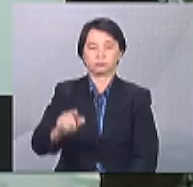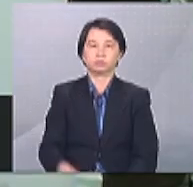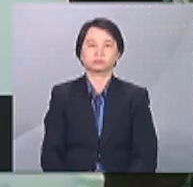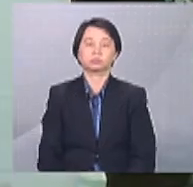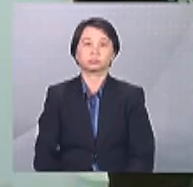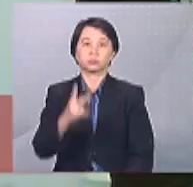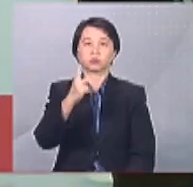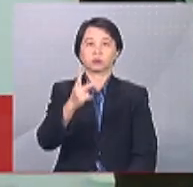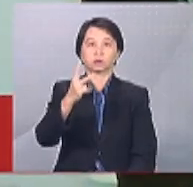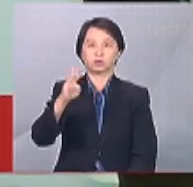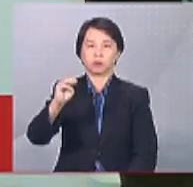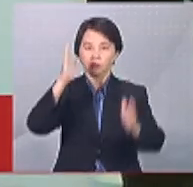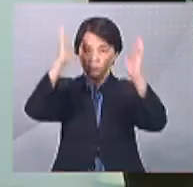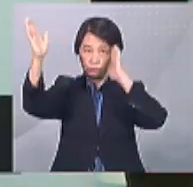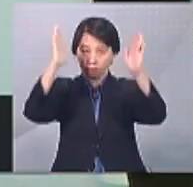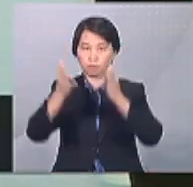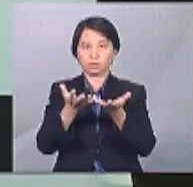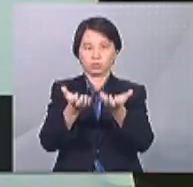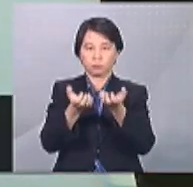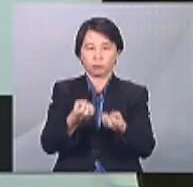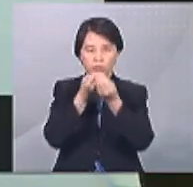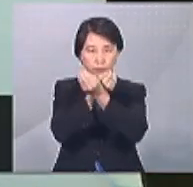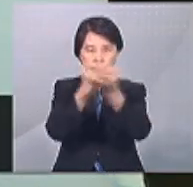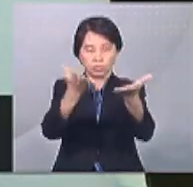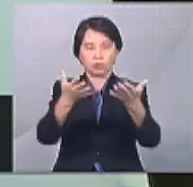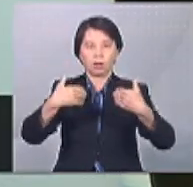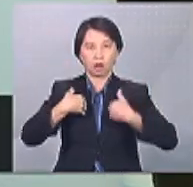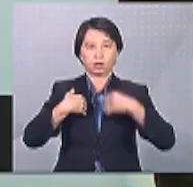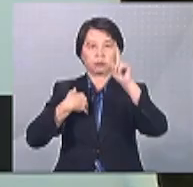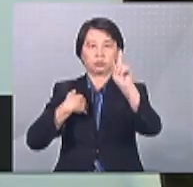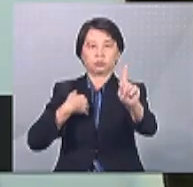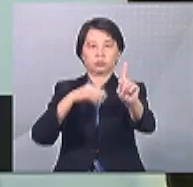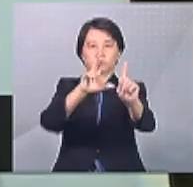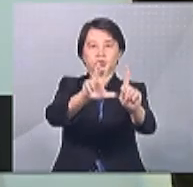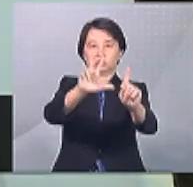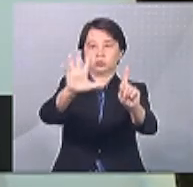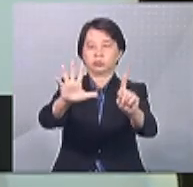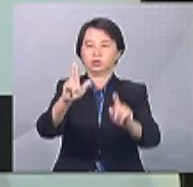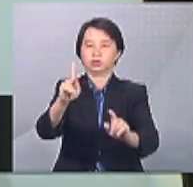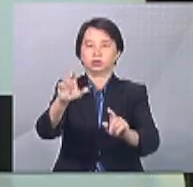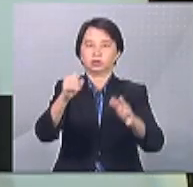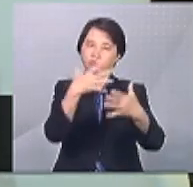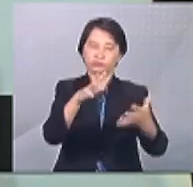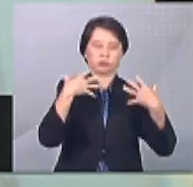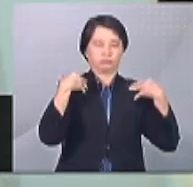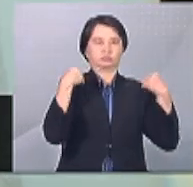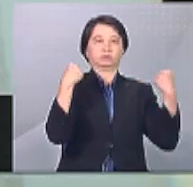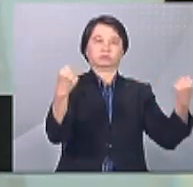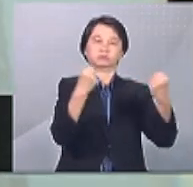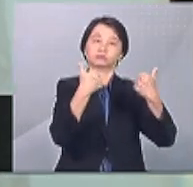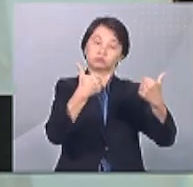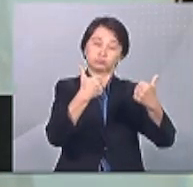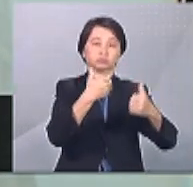Kesihatan Malaysia ingin memaklumkan bahawa terdapat 135 kes yang telah pulih dan dibenarkan